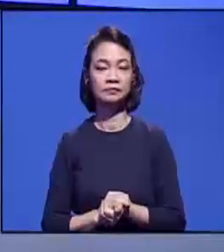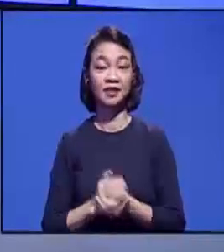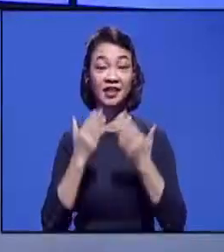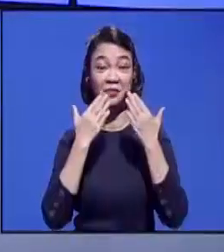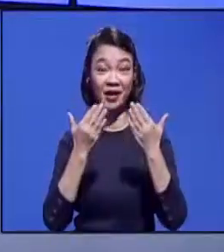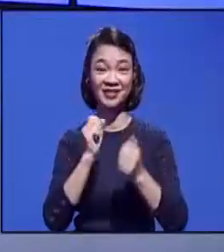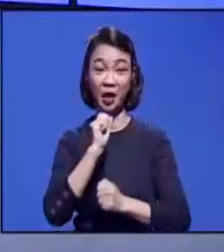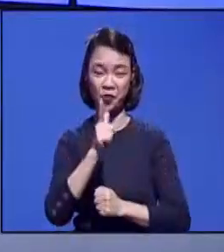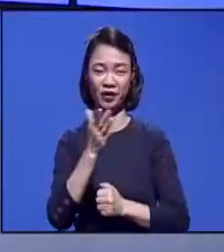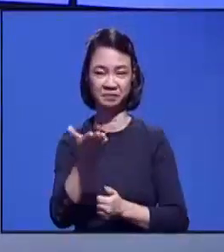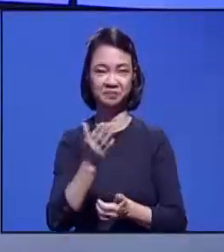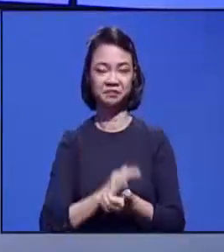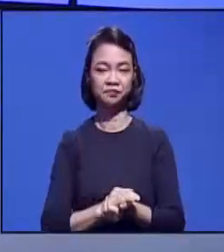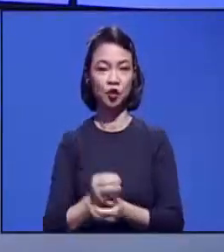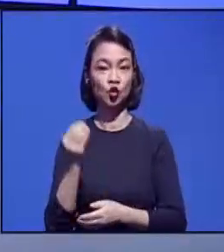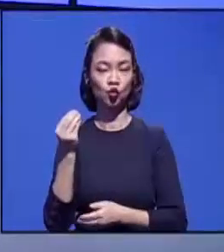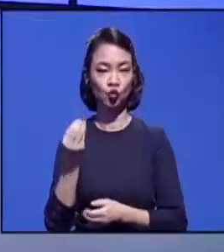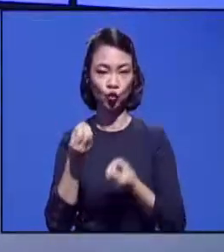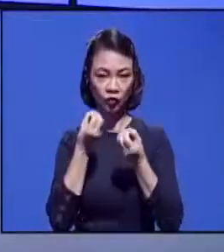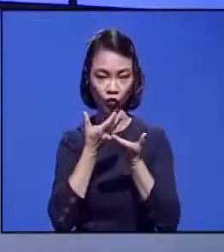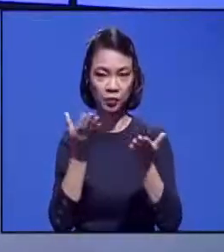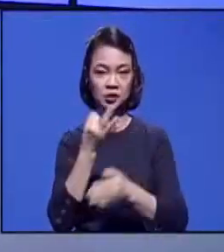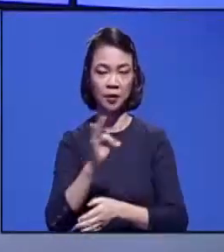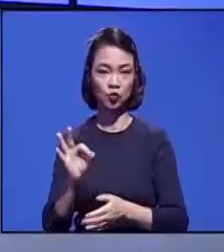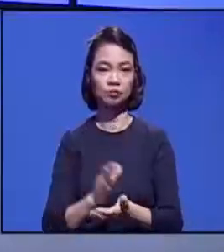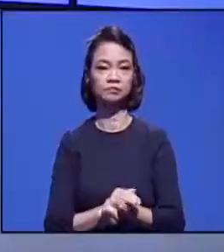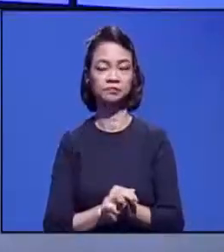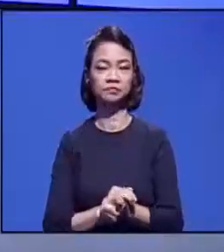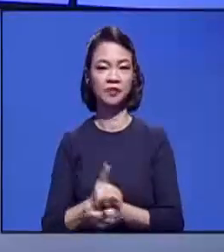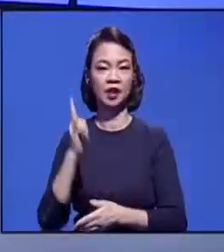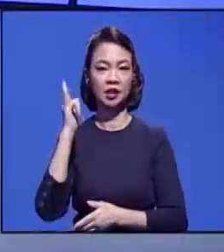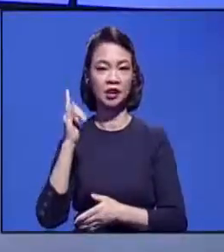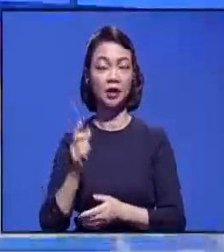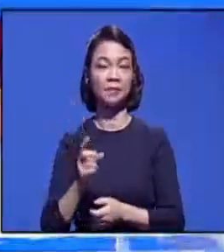kasih atas laporan Anda. Kita akan terus tunggu bagaimana informasi terbaru. Selamat bertugas kembali dan tetap berhati-hati.